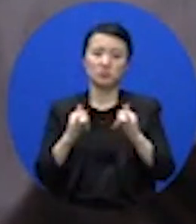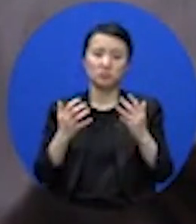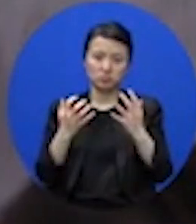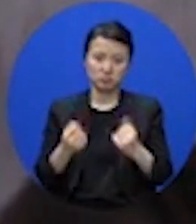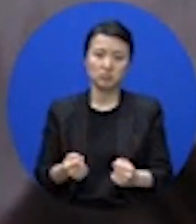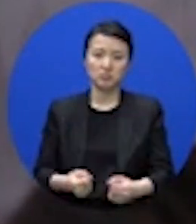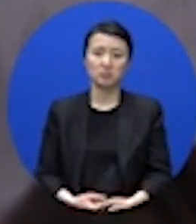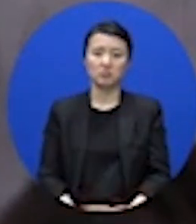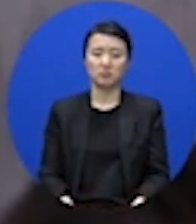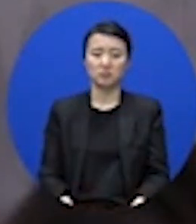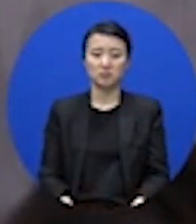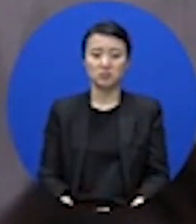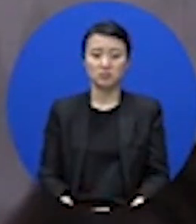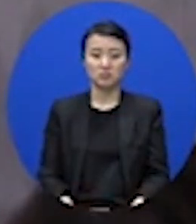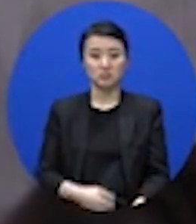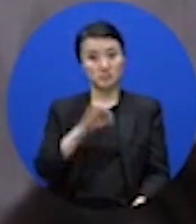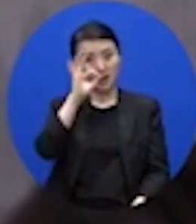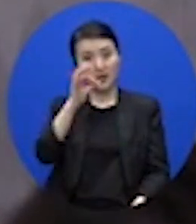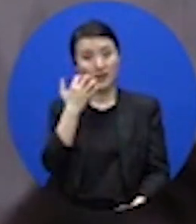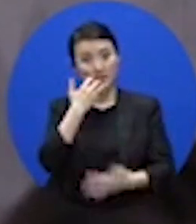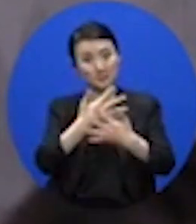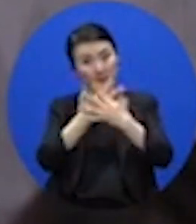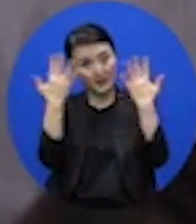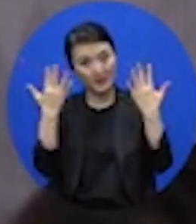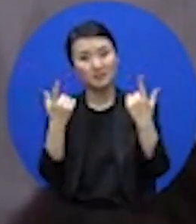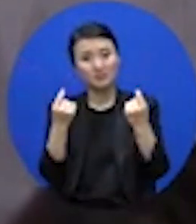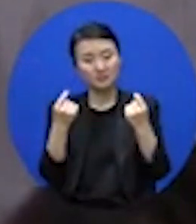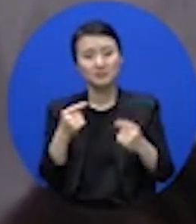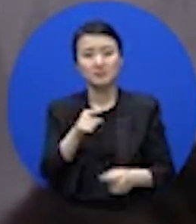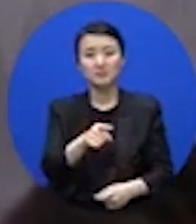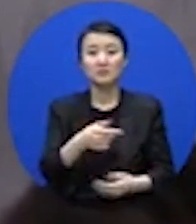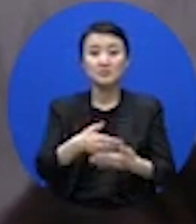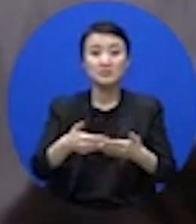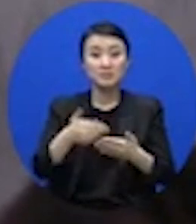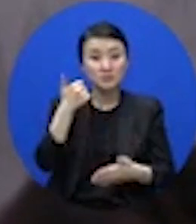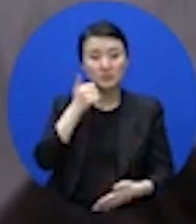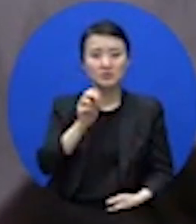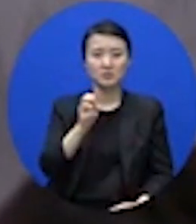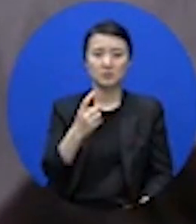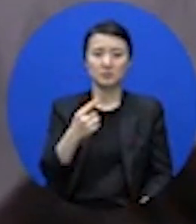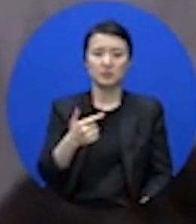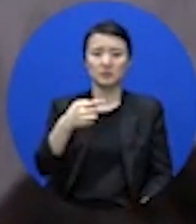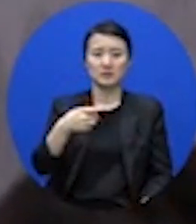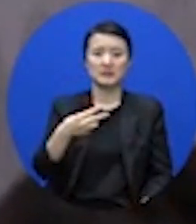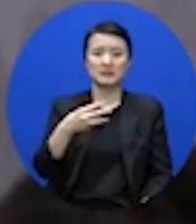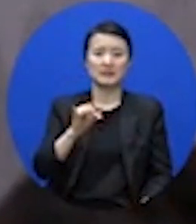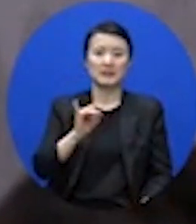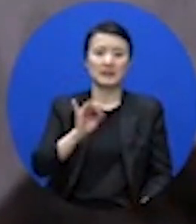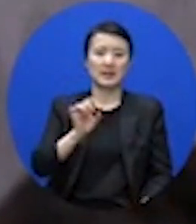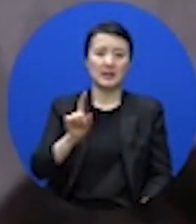밝죠? 그림 확 다르죠? 몬드리안 작품인데요. 예, 뭐예요?